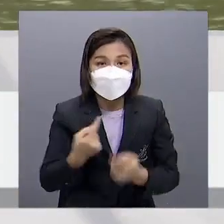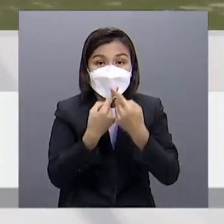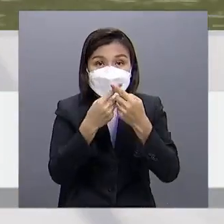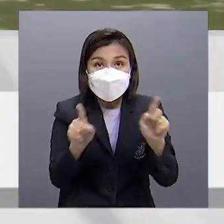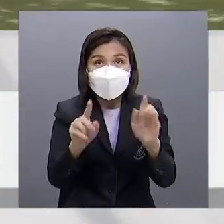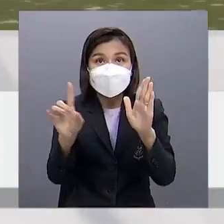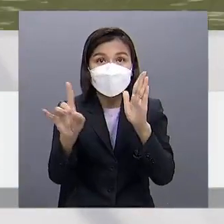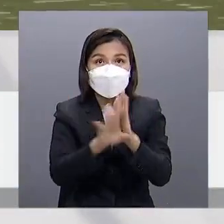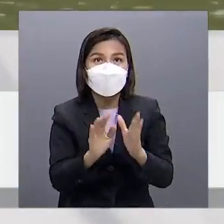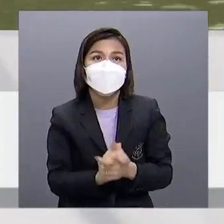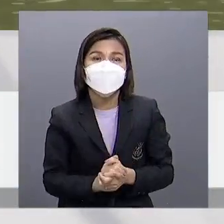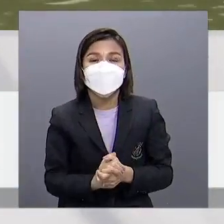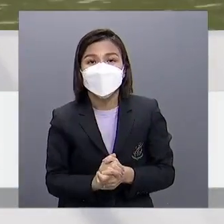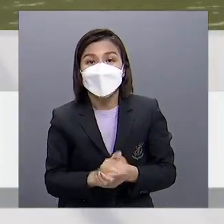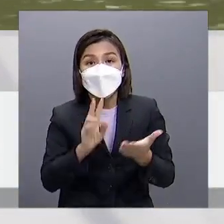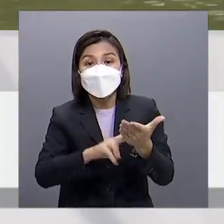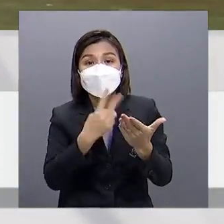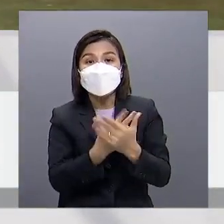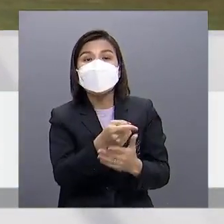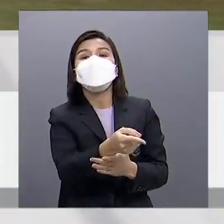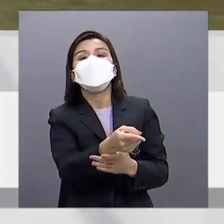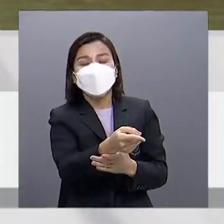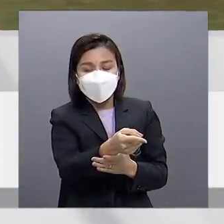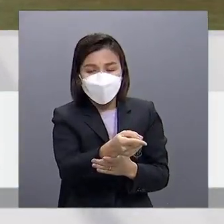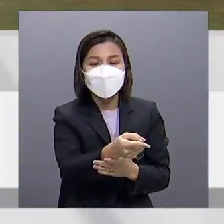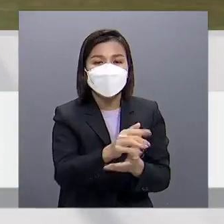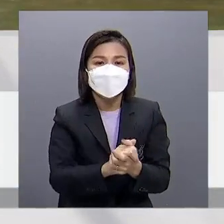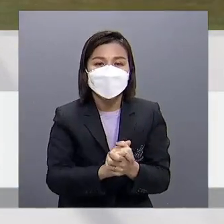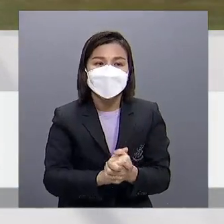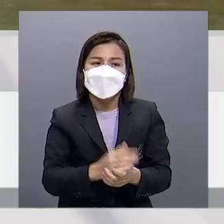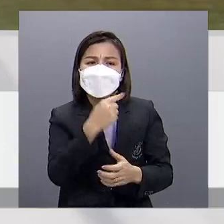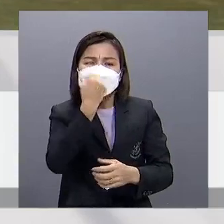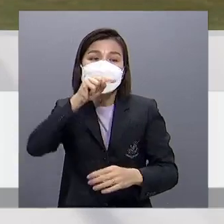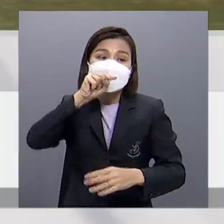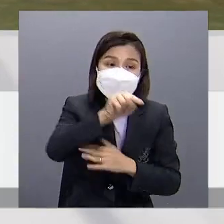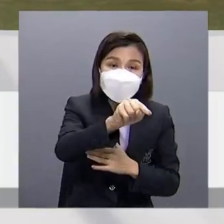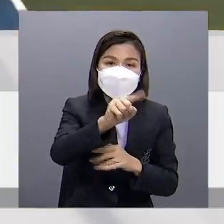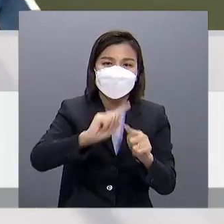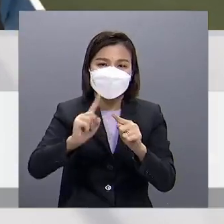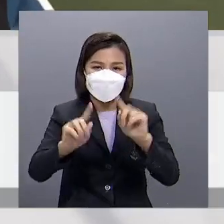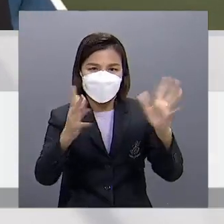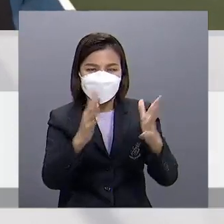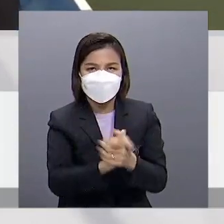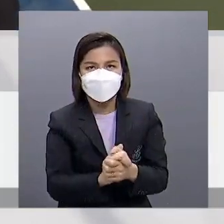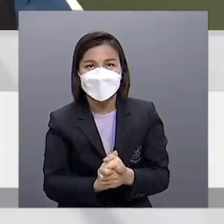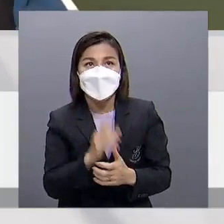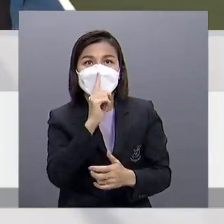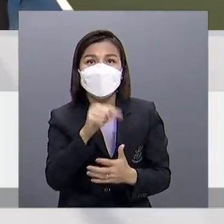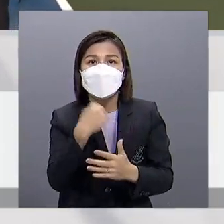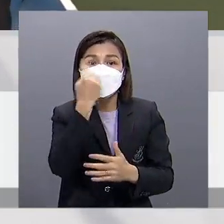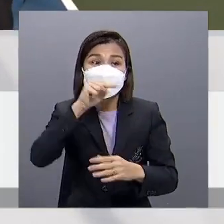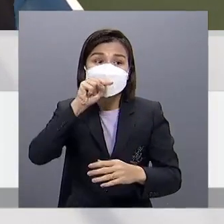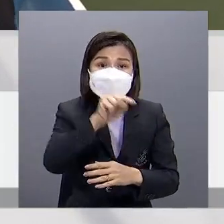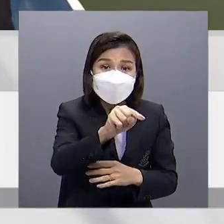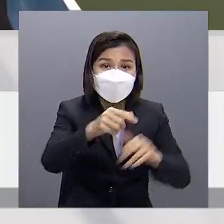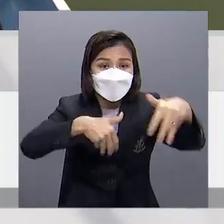บอยู่ที่ผู้ก่อเหตุเท่านั้นยังไม่สามารถสาวไปถึงคนที่อยู่เบื้องหลังได้แล้วรู้ได้อย่างไรว่ามีคนที่อยู่เบื้องหลังอาจจะเป็นชาวบ้านทั่วไปหรือเปล่